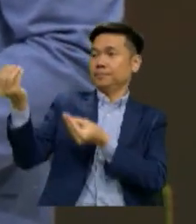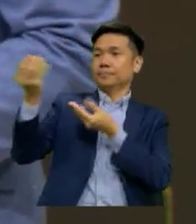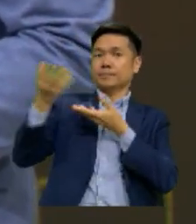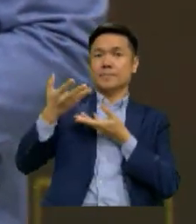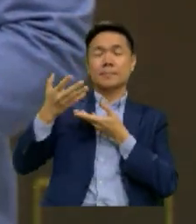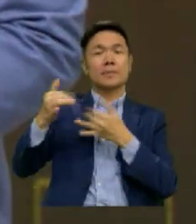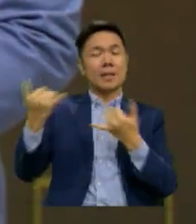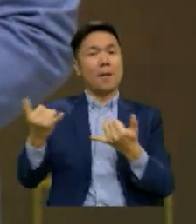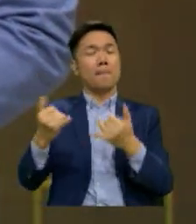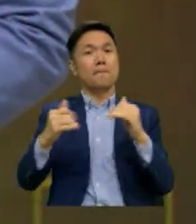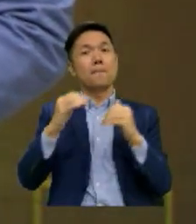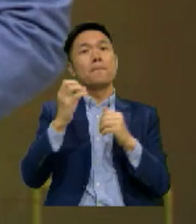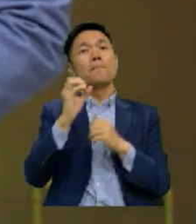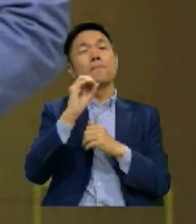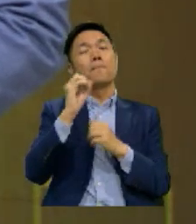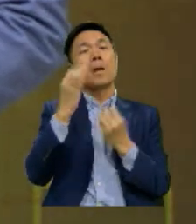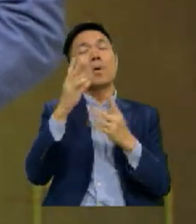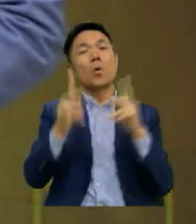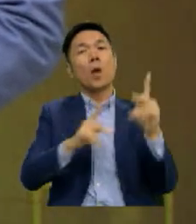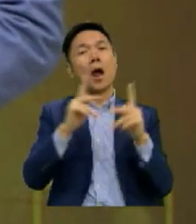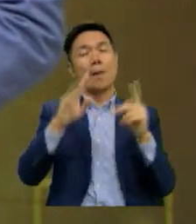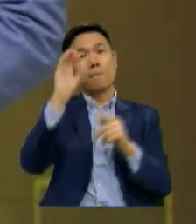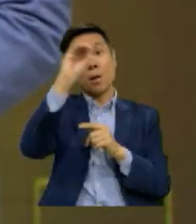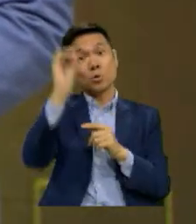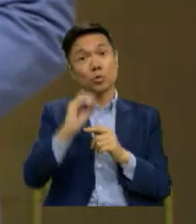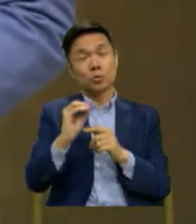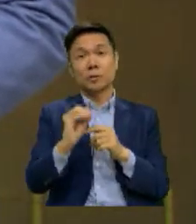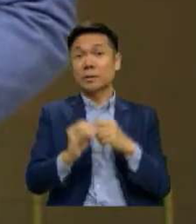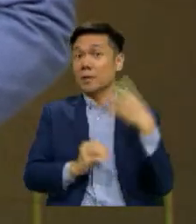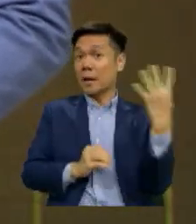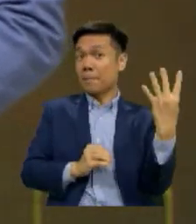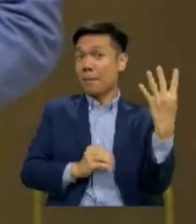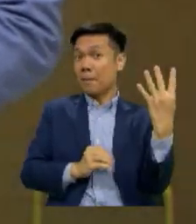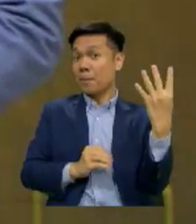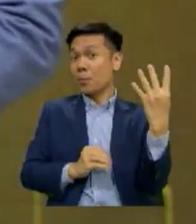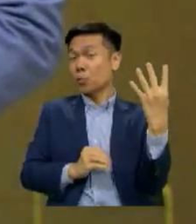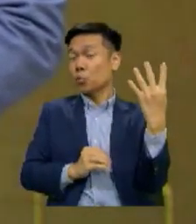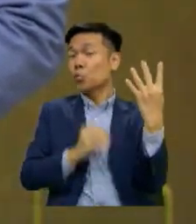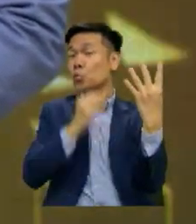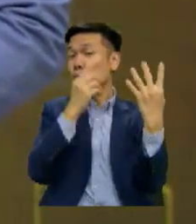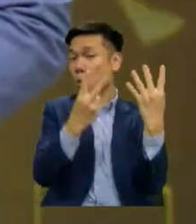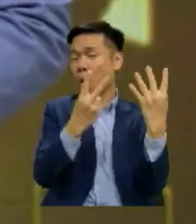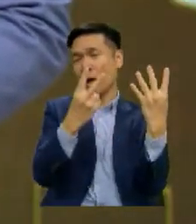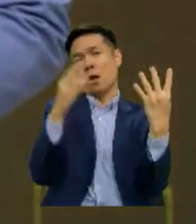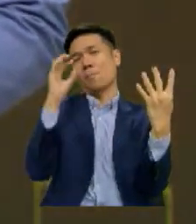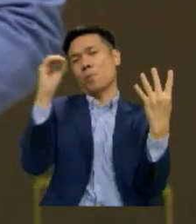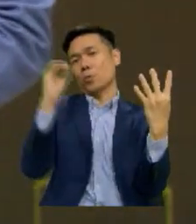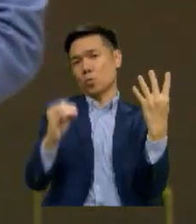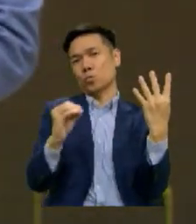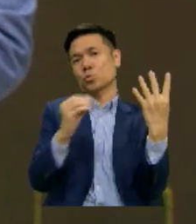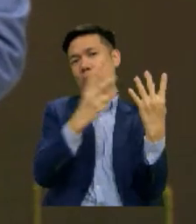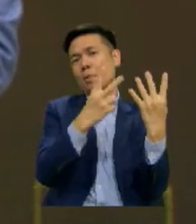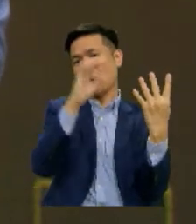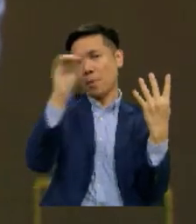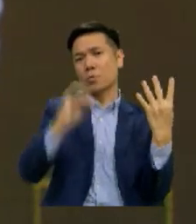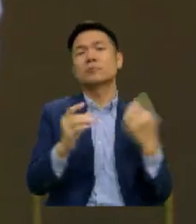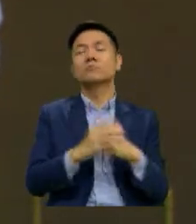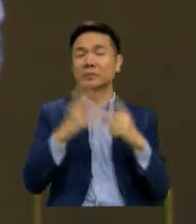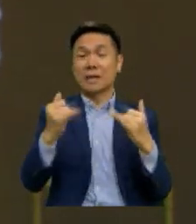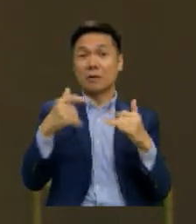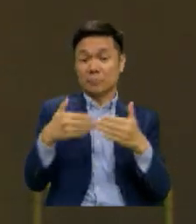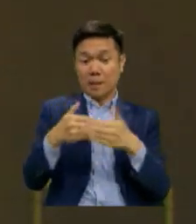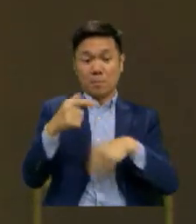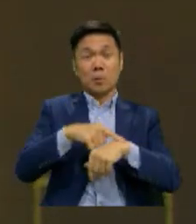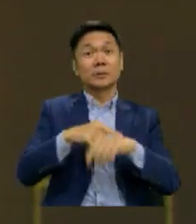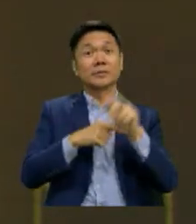rahim memaklumkan bahwa pratusan keluar mengundi adalah 42 peratus jumlah ini terus meningkat Sekarang